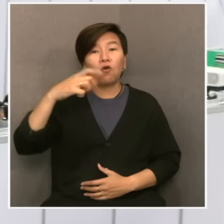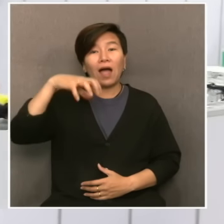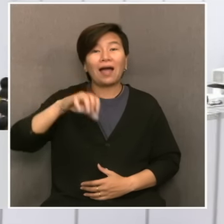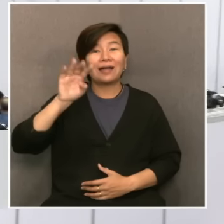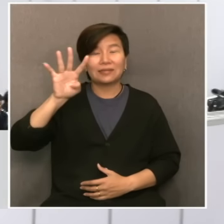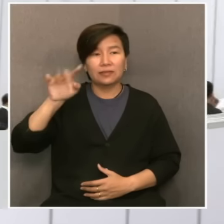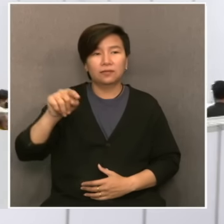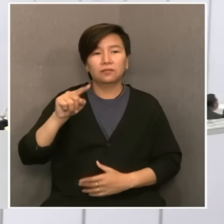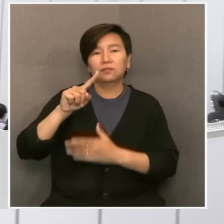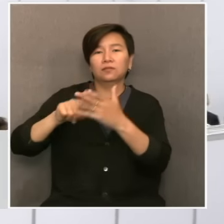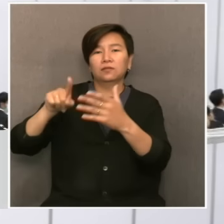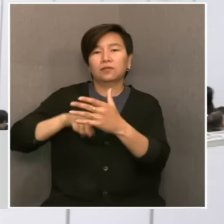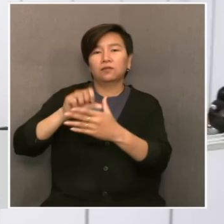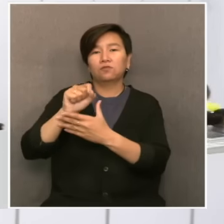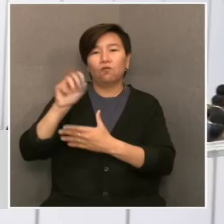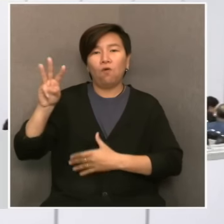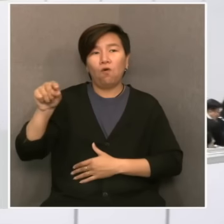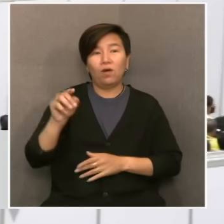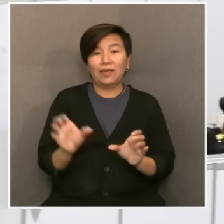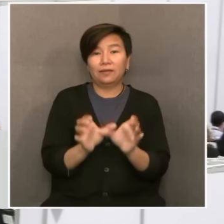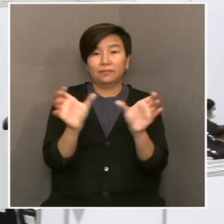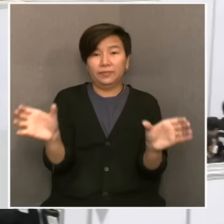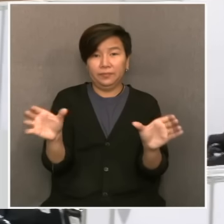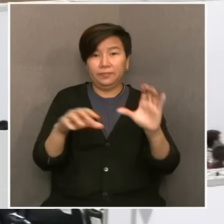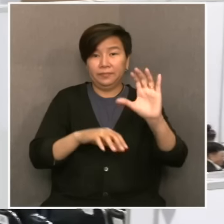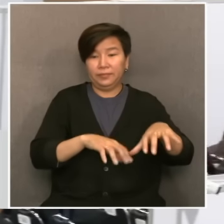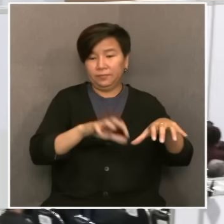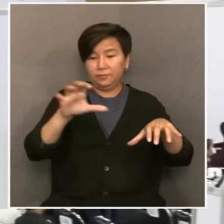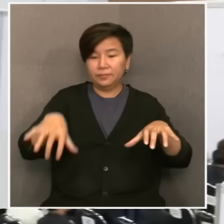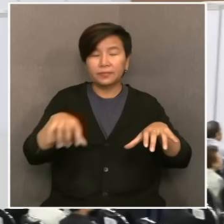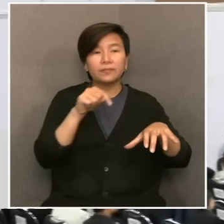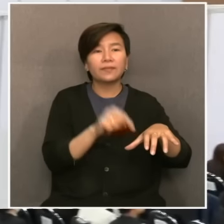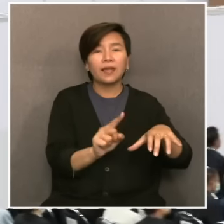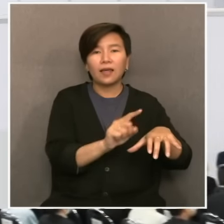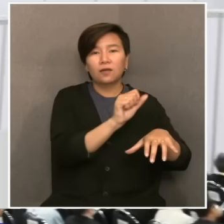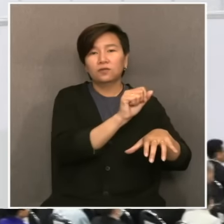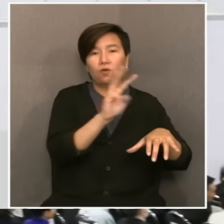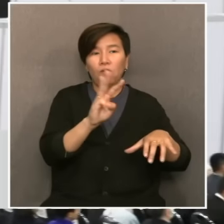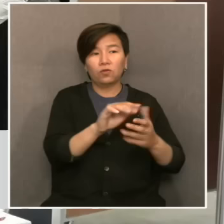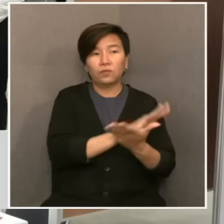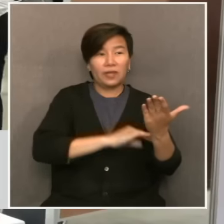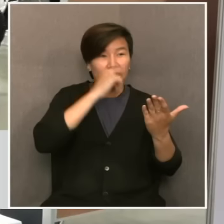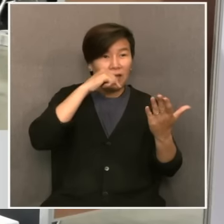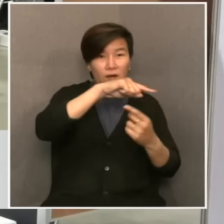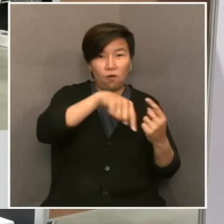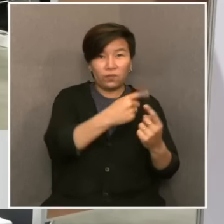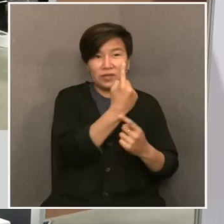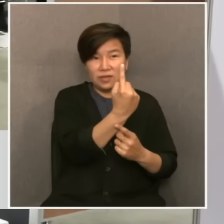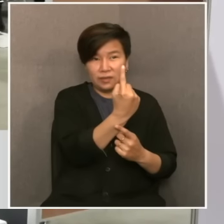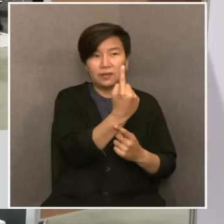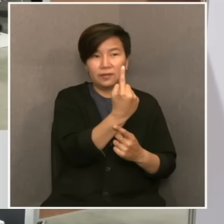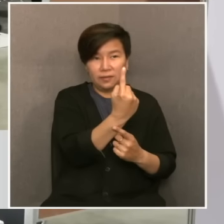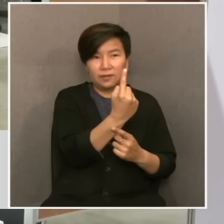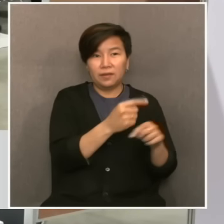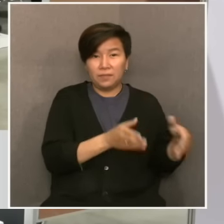ว.นะคะจะถูกแบ่งออกเป็น2โซนค่ะโดยโซนแรกเป็นพื้นที่สำหรับการเลือกสว.ระดับประเทศรอบแรกมีการแบ่งพื้นที่เ